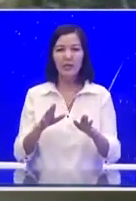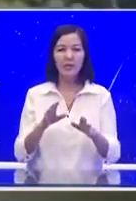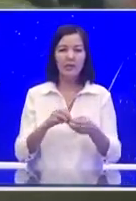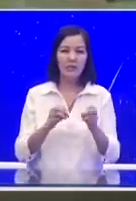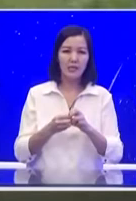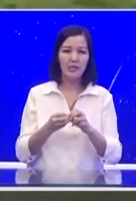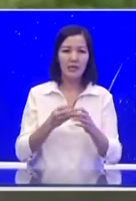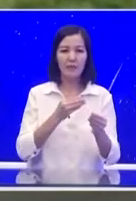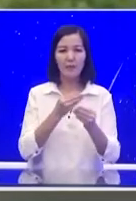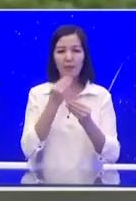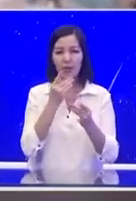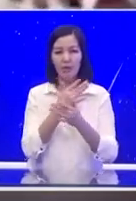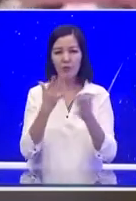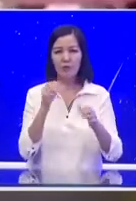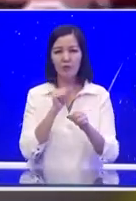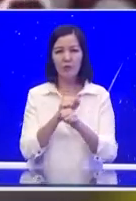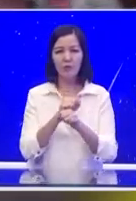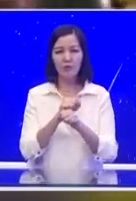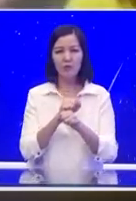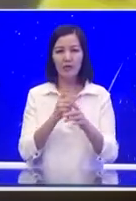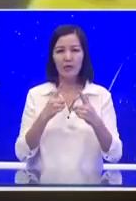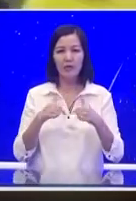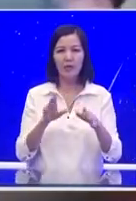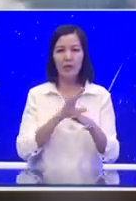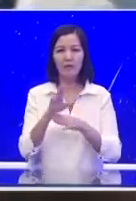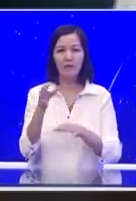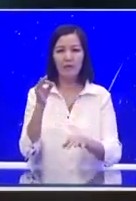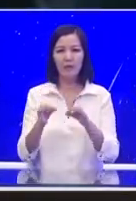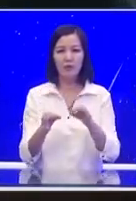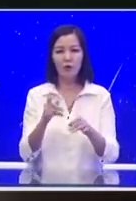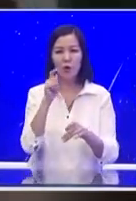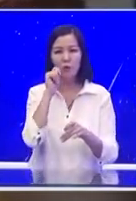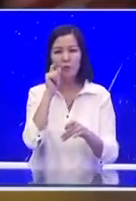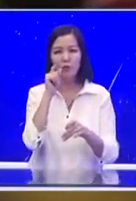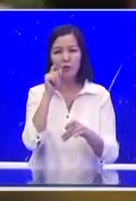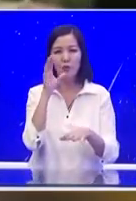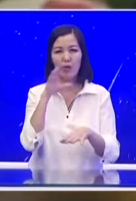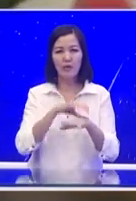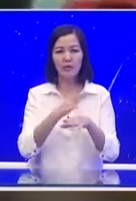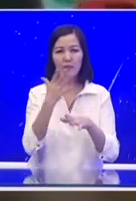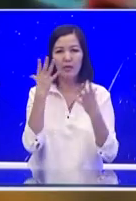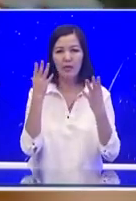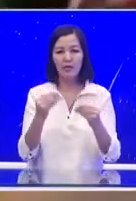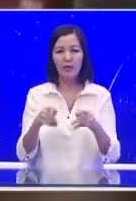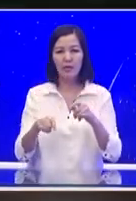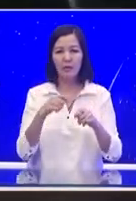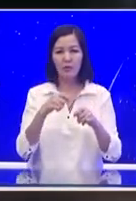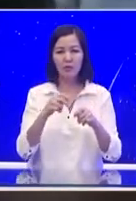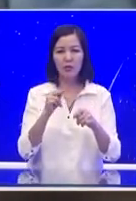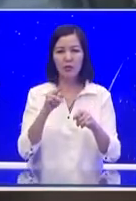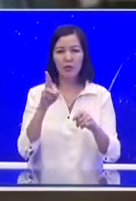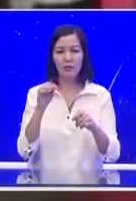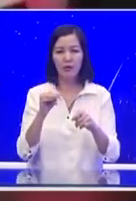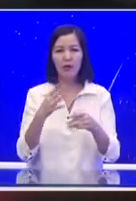раздачу продуктов пришлось остановить, а ее организаторы отправили под суд. Мужчину арестовали на 5 суток за нарушение режима ЧП